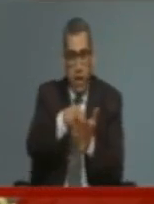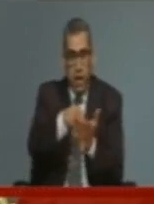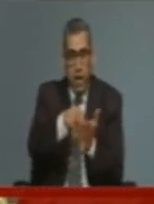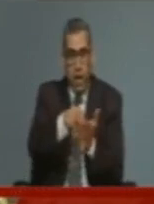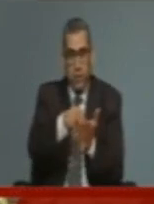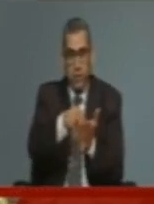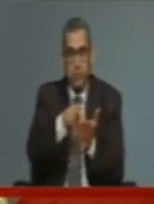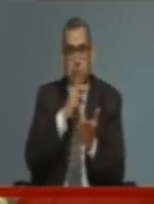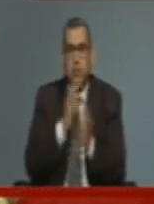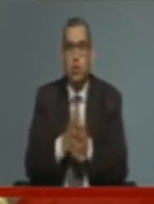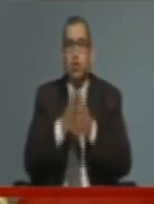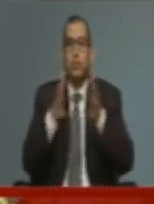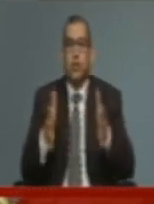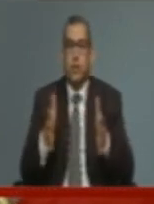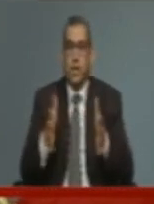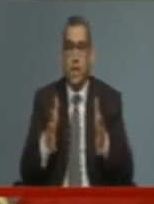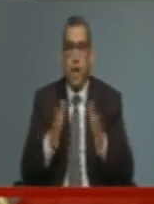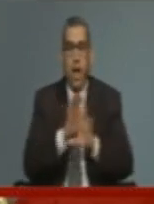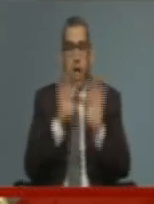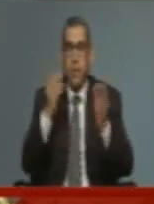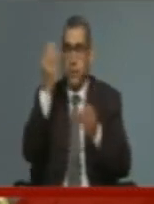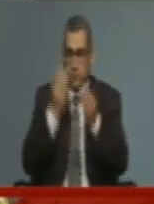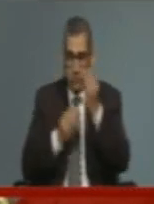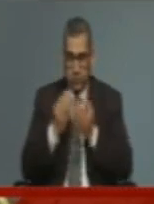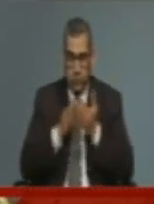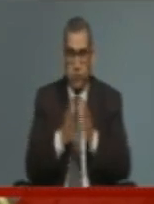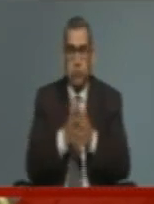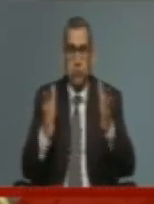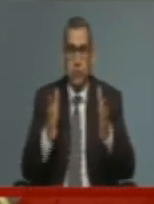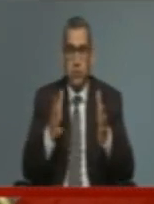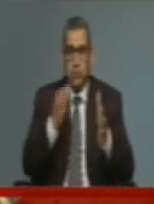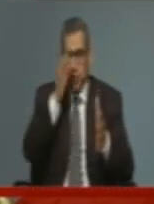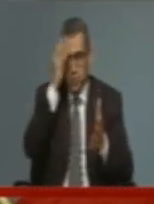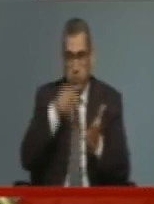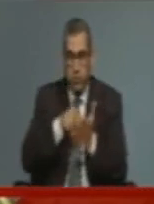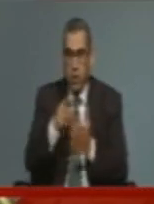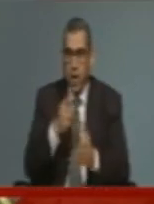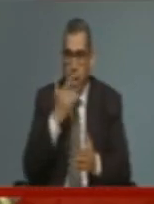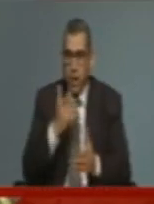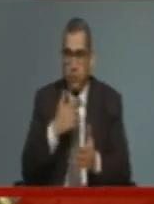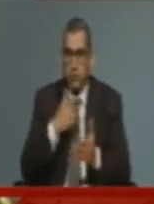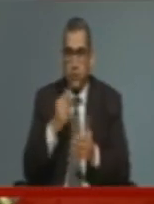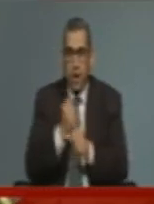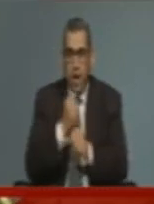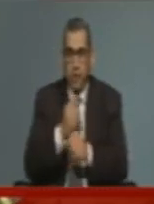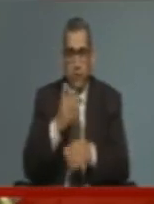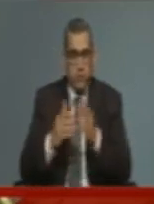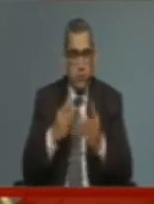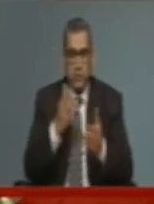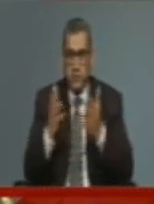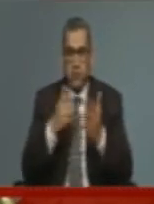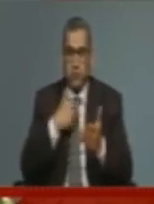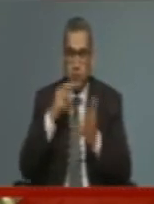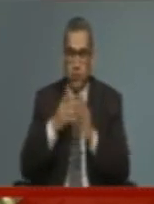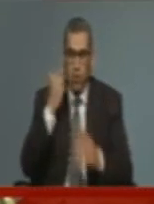نعظم كل حاجة موجودة معانا. لو حد فينا ما بيقراش ويكتب، وحد فينا بيقرا ويكتب، ما نستكترش على